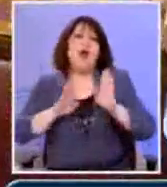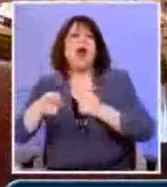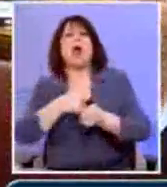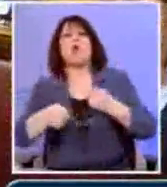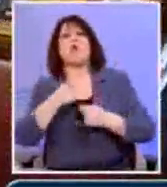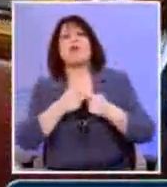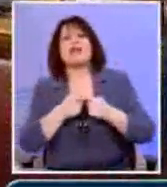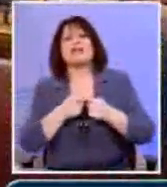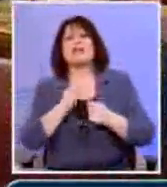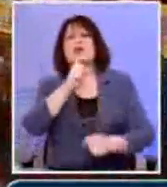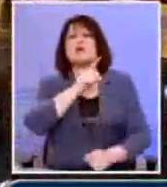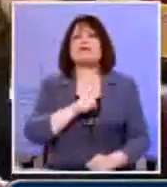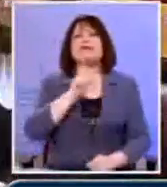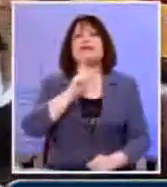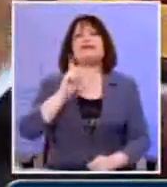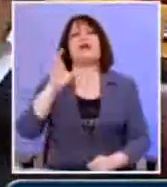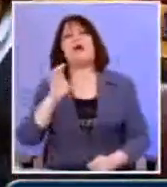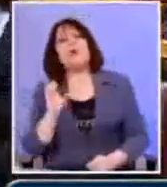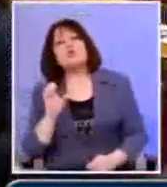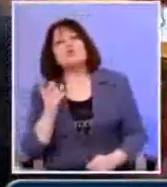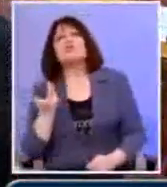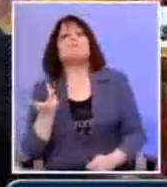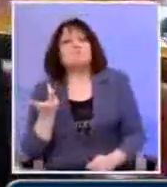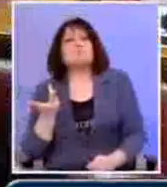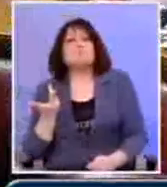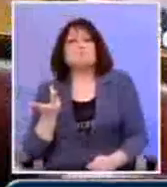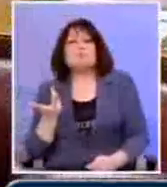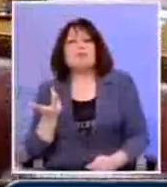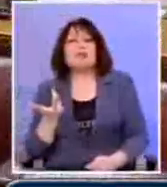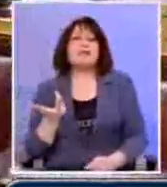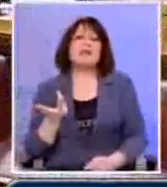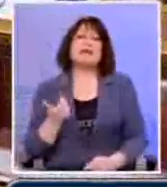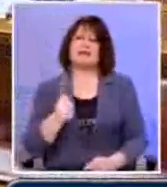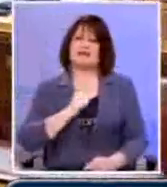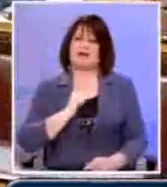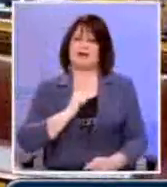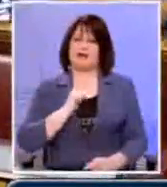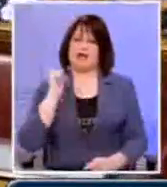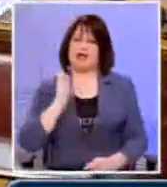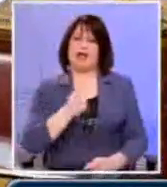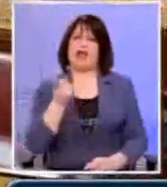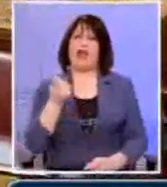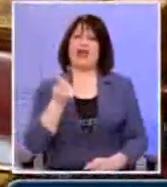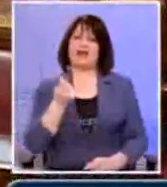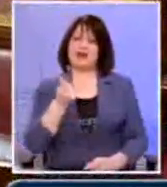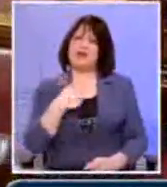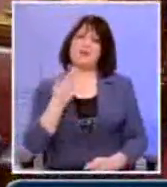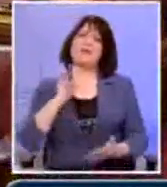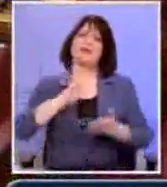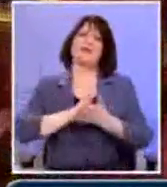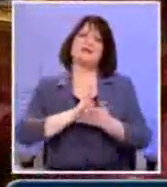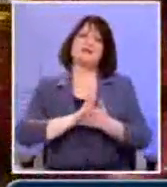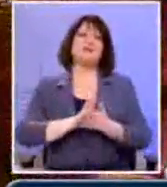τα CDOs, για παράδειγμα, ήταν η μορφή ιδιωτικού χρήματος που τύπωνε με αυτόν τον